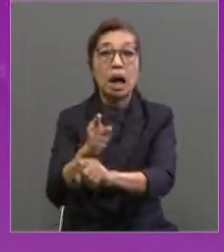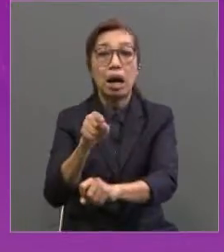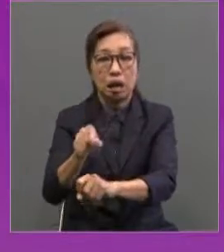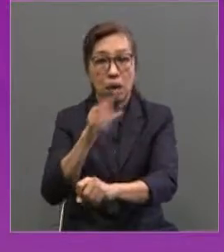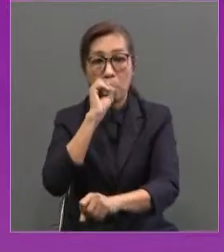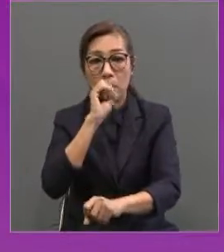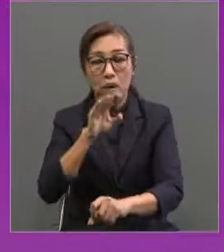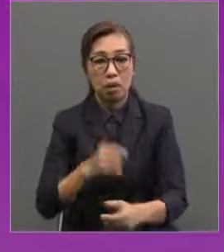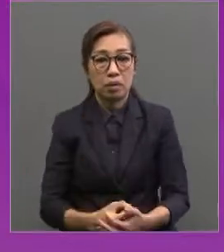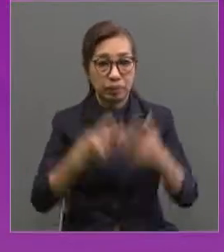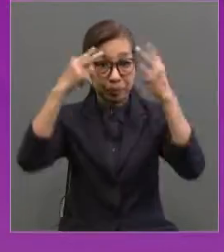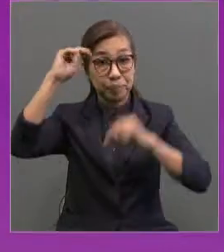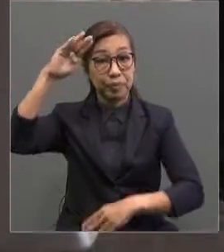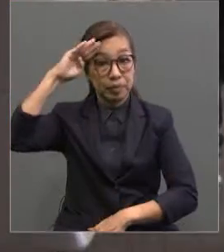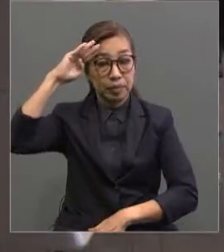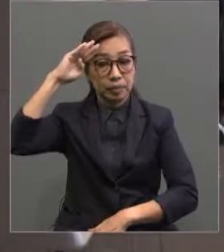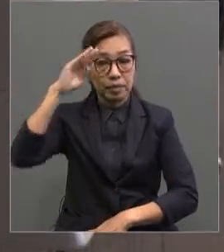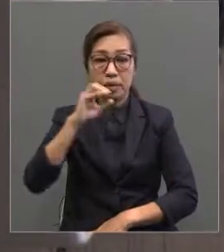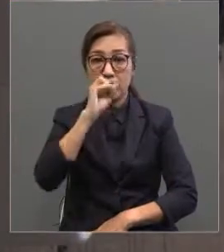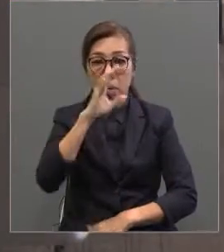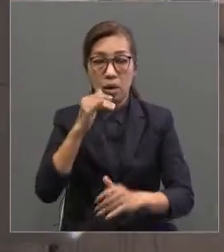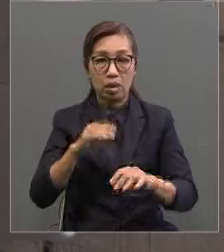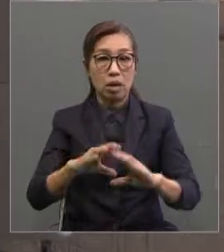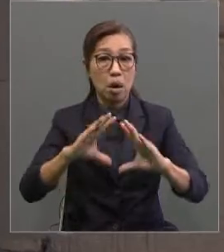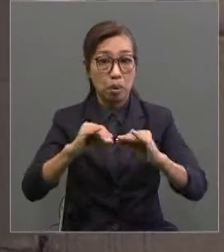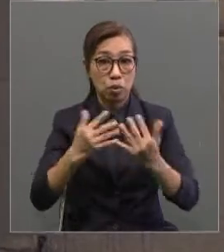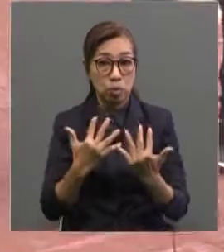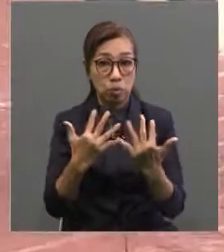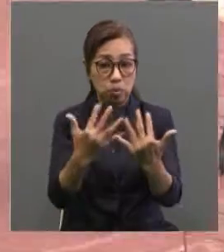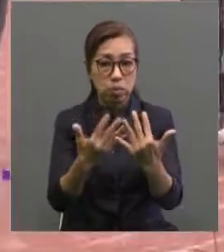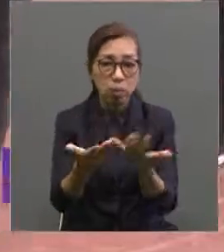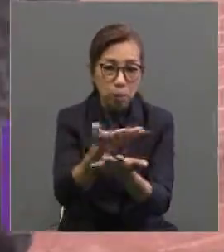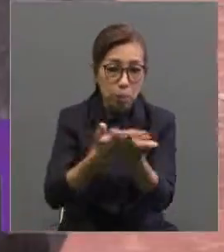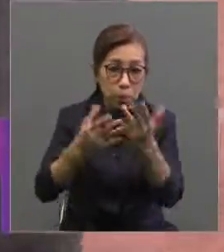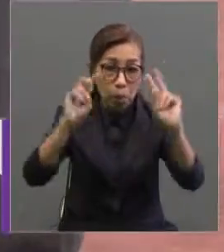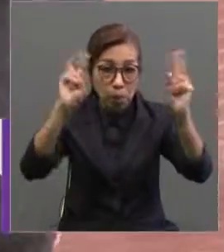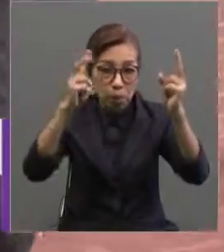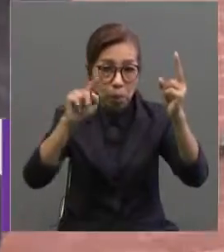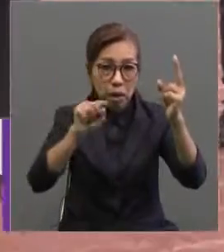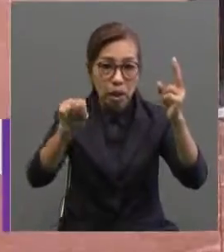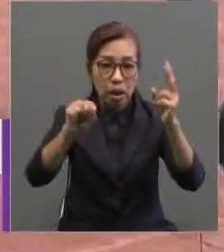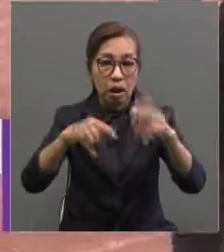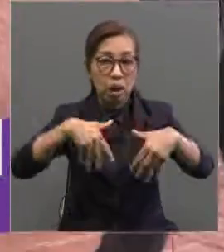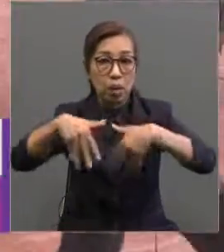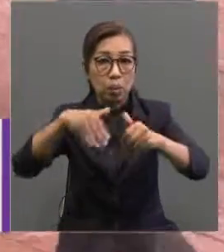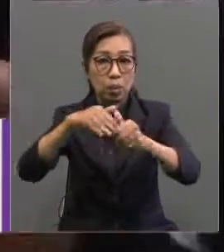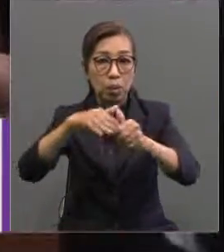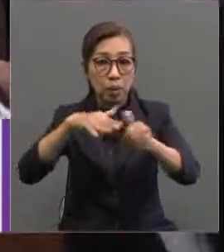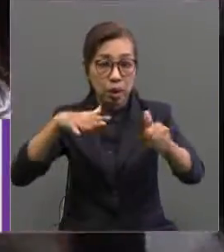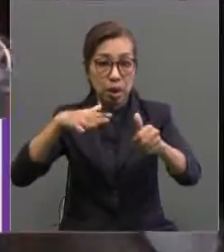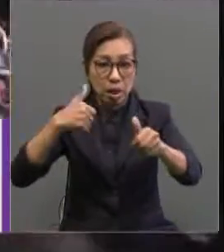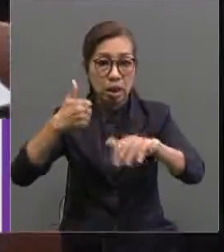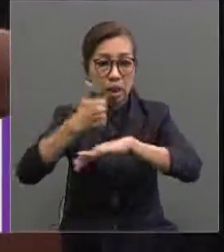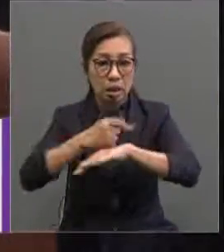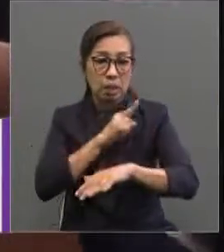ท่านพลเอกประยุทธ์จันทร์โอชานายกรัฐมนตรีค่ะเปิดการประชุมสัมมนานะคะชื่อว่าบทบาทท้องถิ่นไทยกับการกระจายอำนาจเพื่